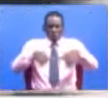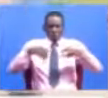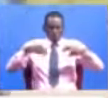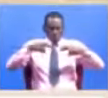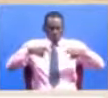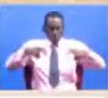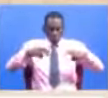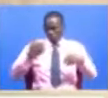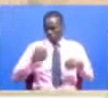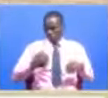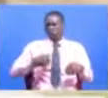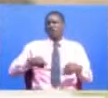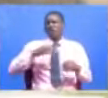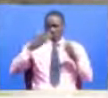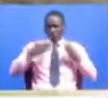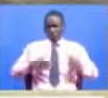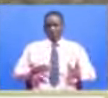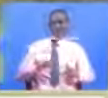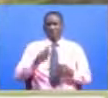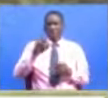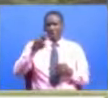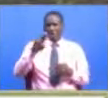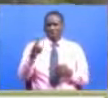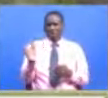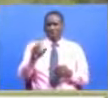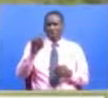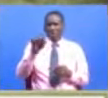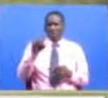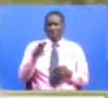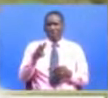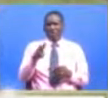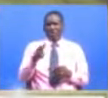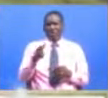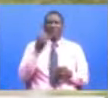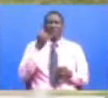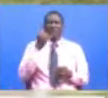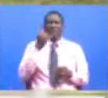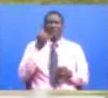wa upasuaji wa maiti. George Kieru, NTV, katika kaunti ya Nakuru.